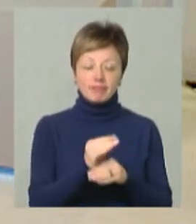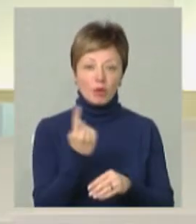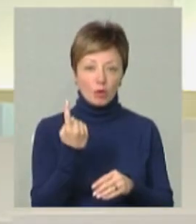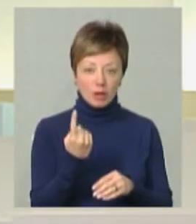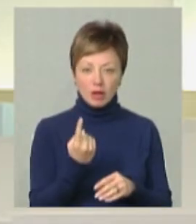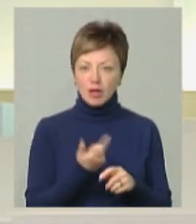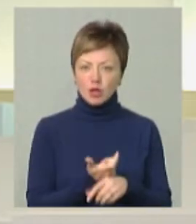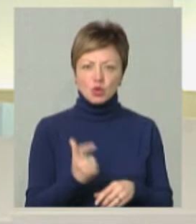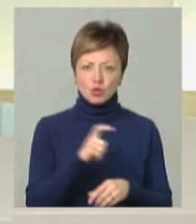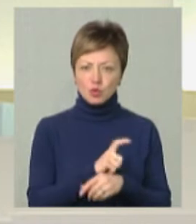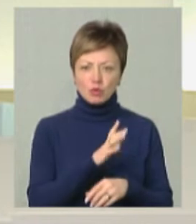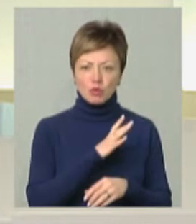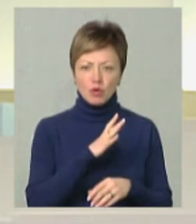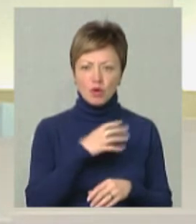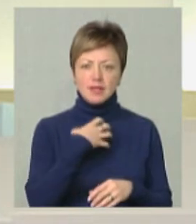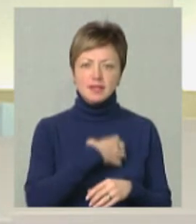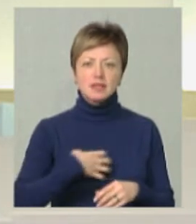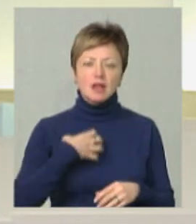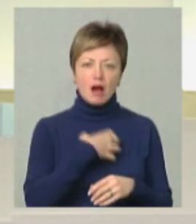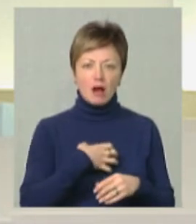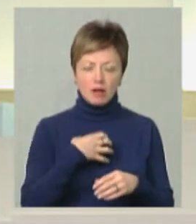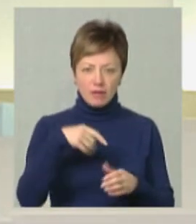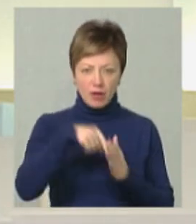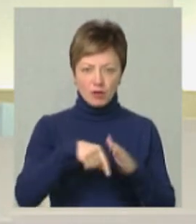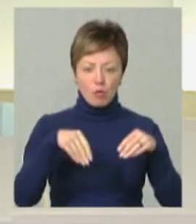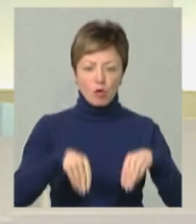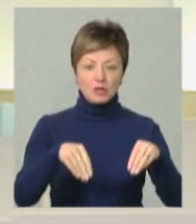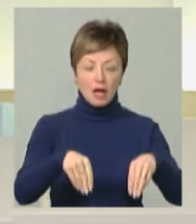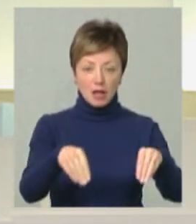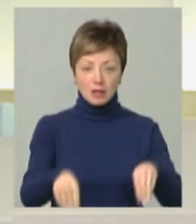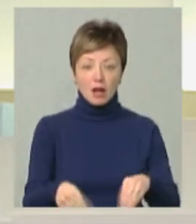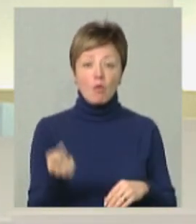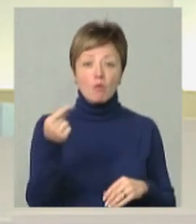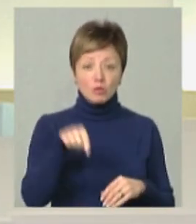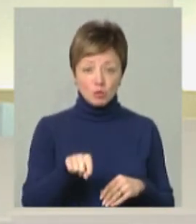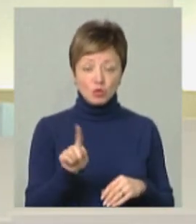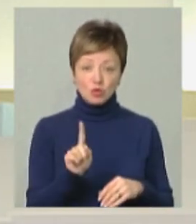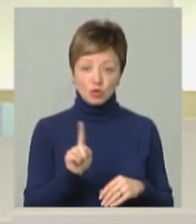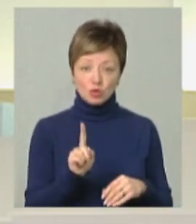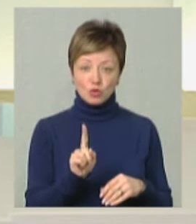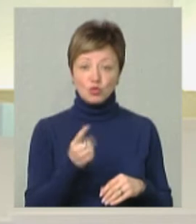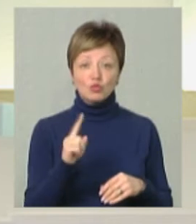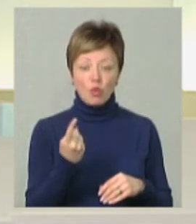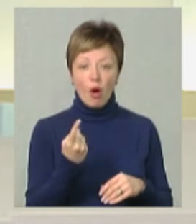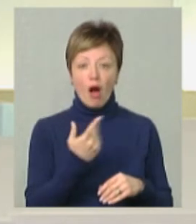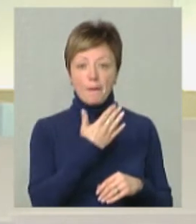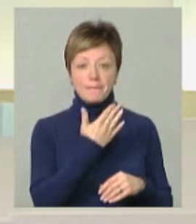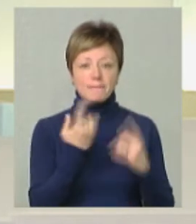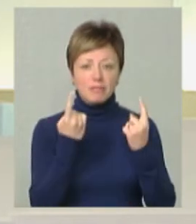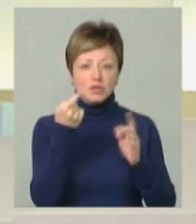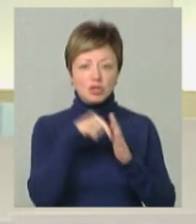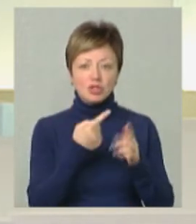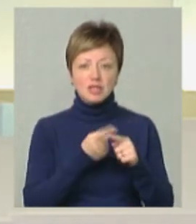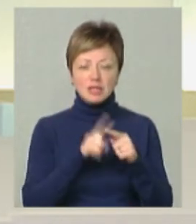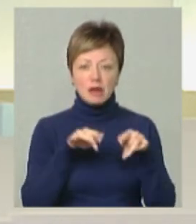було дуже знакове явище, оця посадка дерев. Тому що, чому? Ми дуже велике значення саме